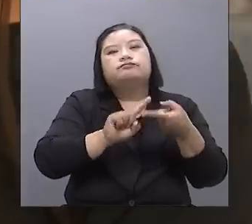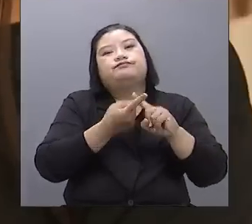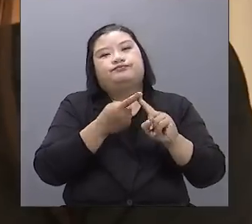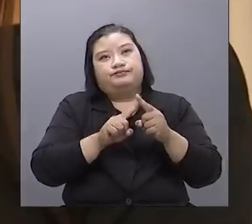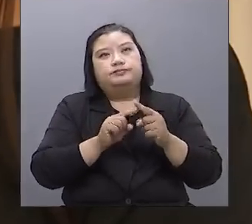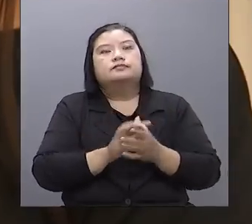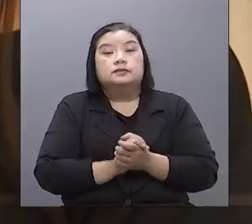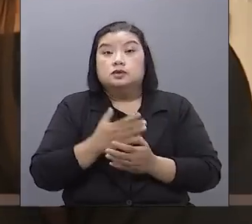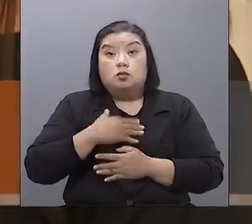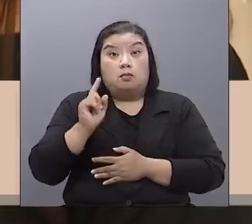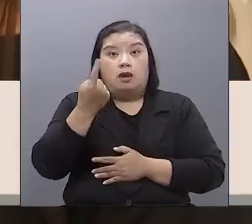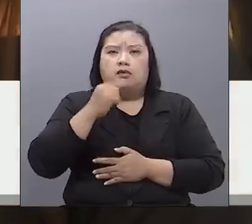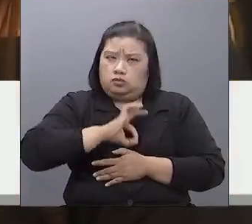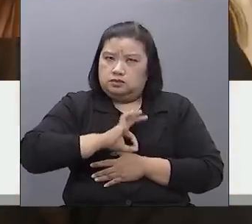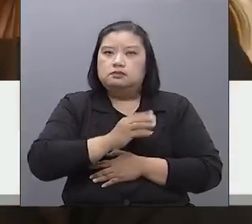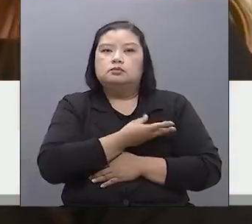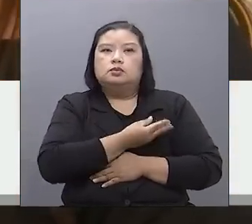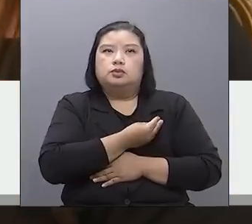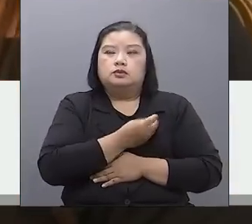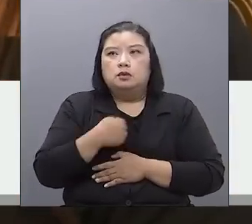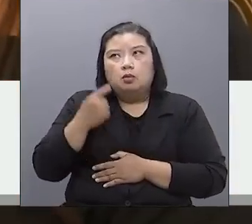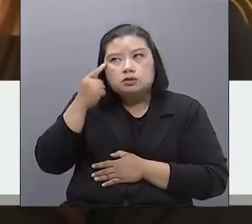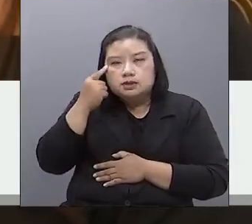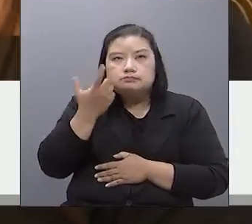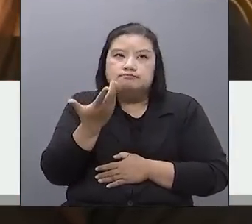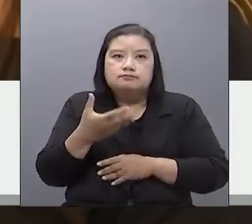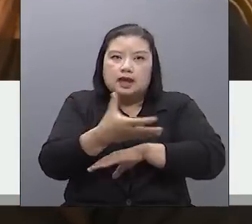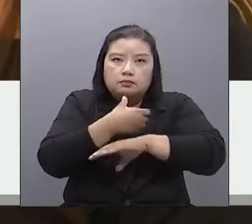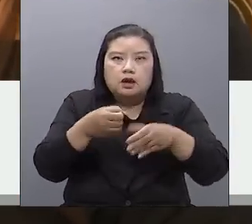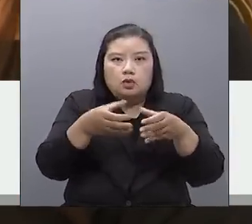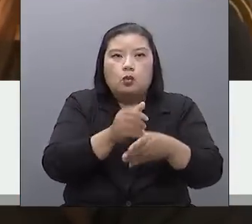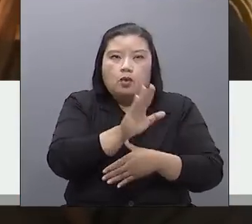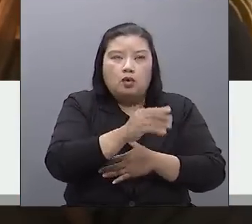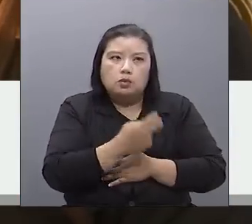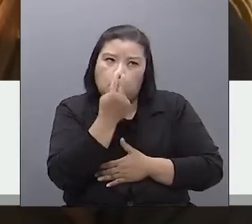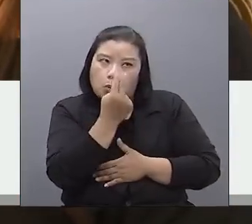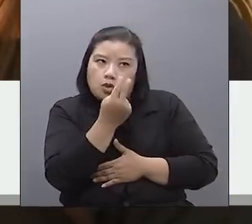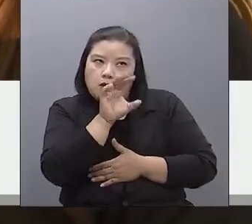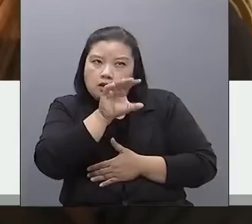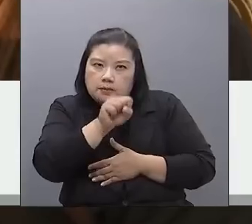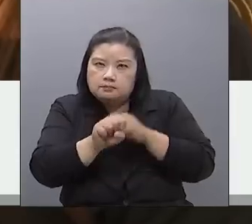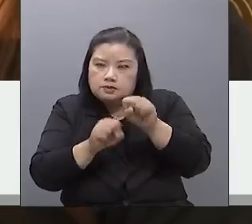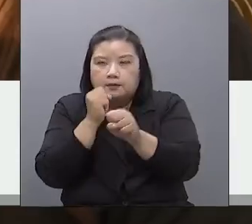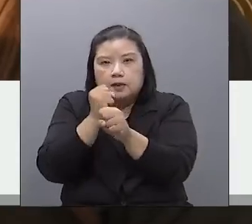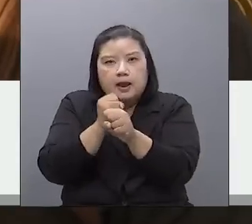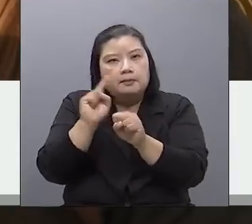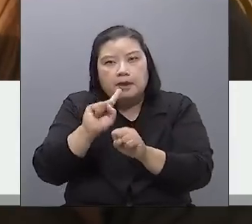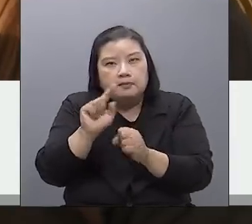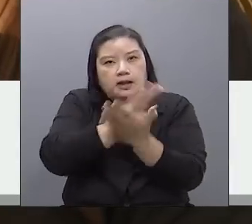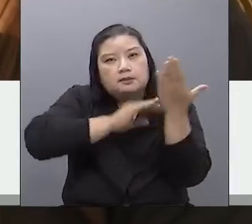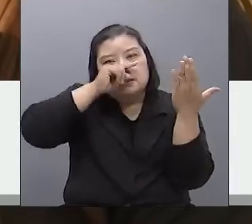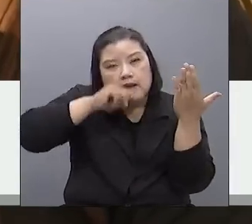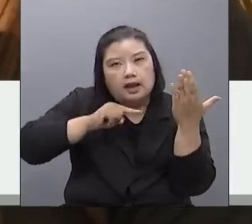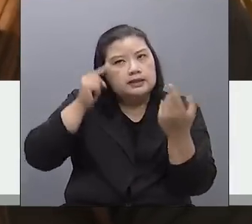ป็นครั้งแรกใช่ไหมครับมันก็จะตื่นเต้นใช่ไหมเราก็ต้องหาข้อมูลว่าแต่ละพรรคเนี่ยเขามีแนวทางในการดำเนินงานต่อไปอย่างไรใช่ไหมครับมีแนวทาง